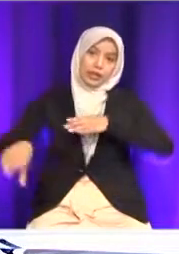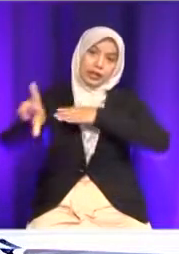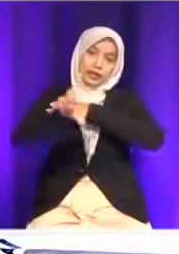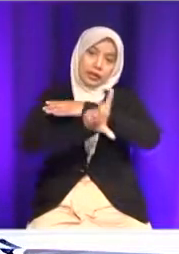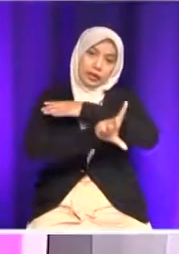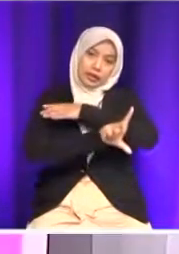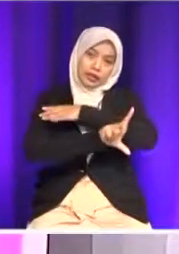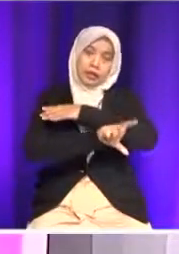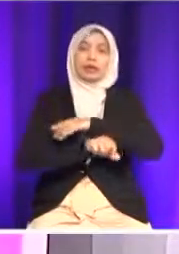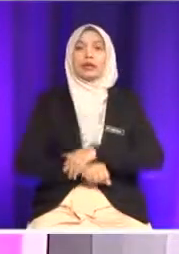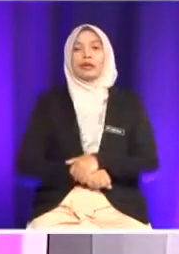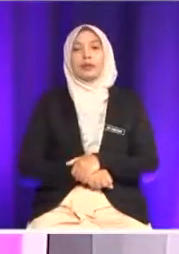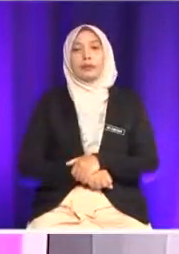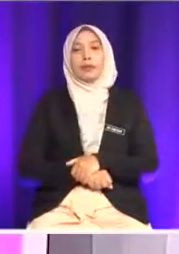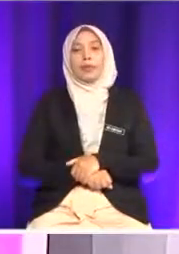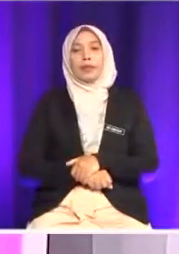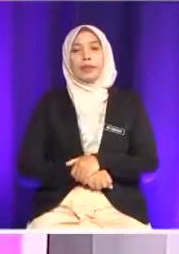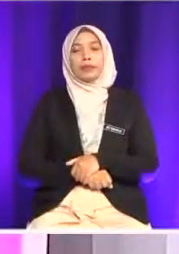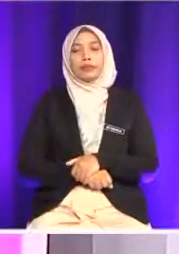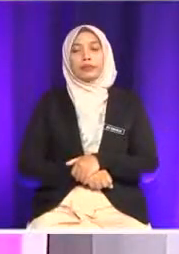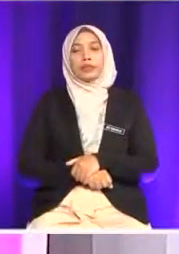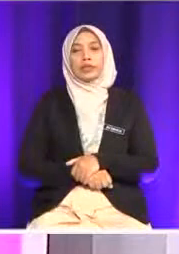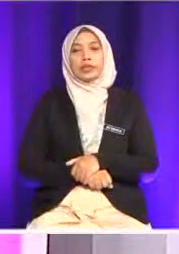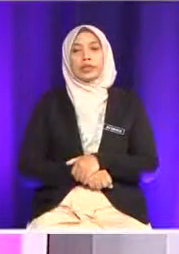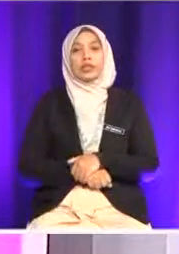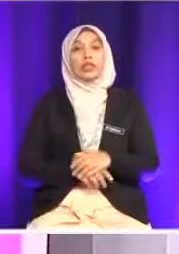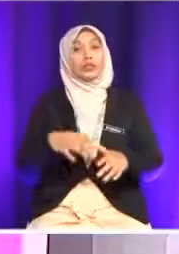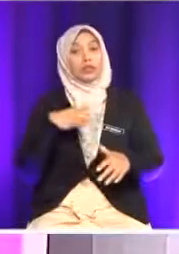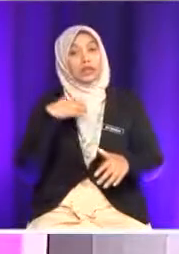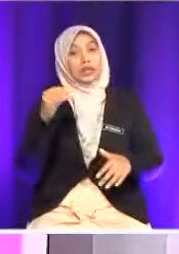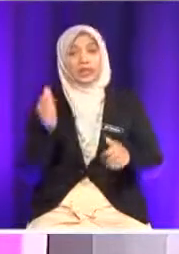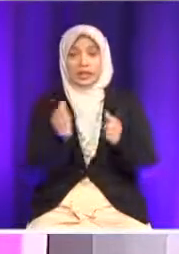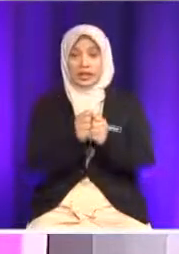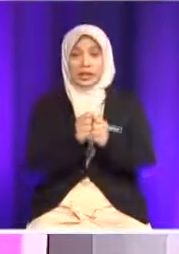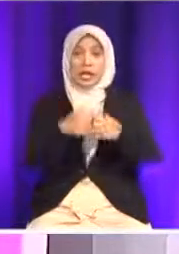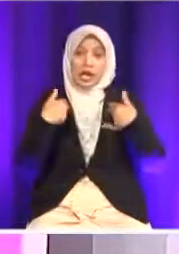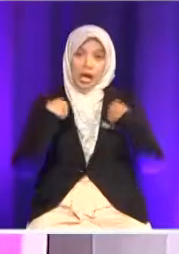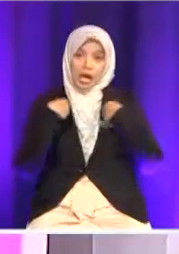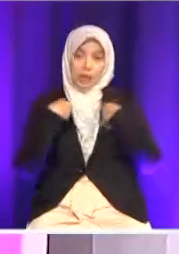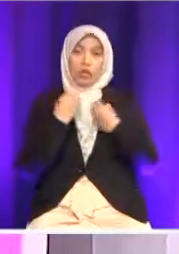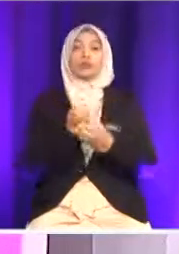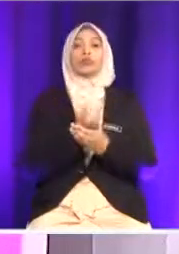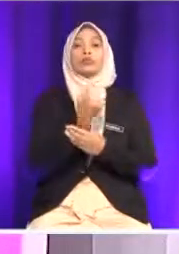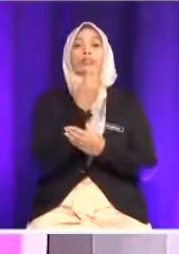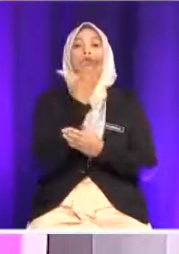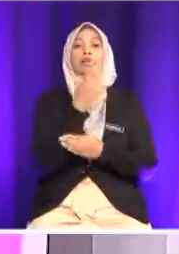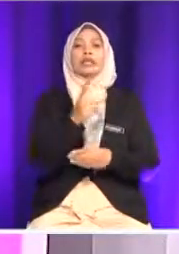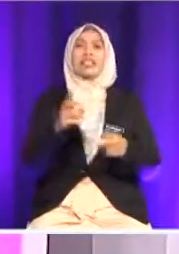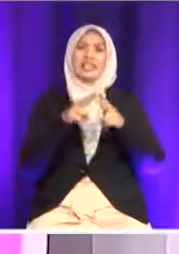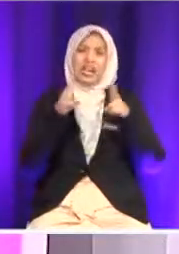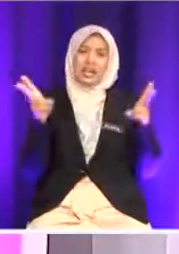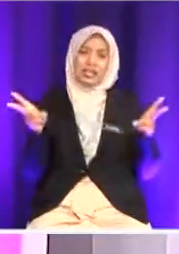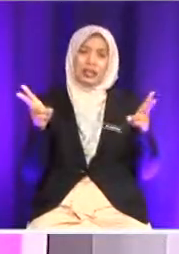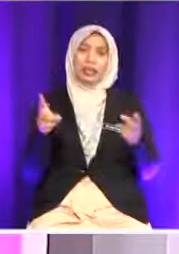ini kenapa dia suka dengan Highway dia suka dengan tumbuhan maksudnya dia sangat menghargai